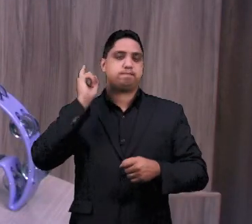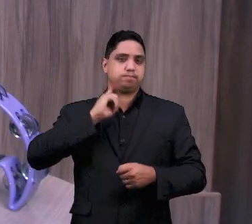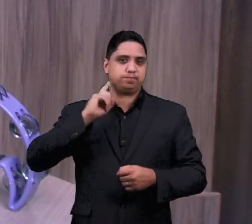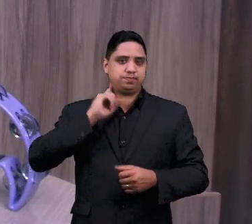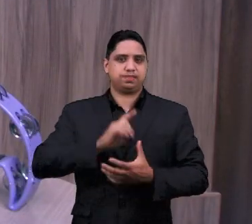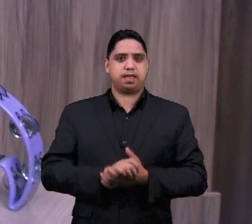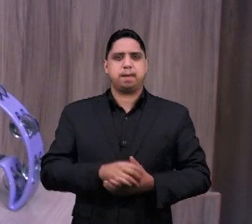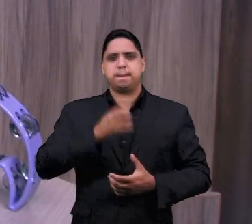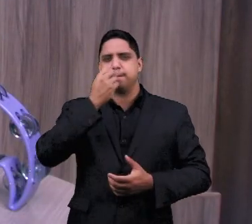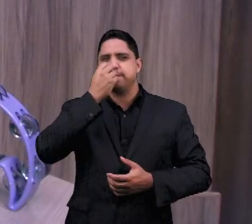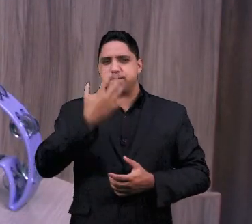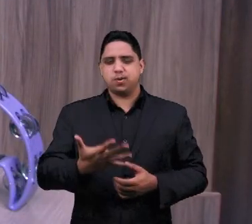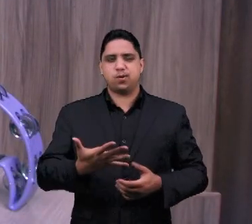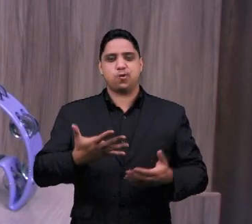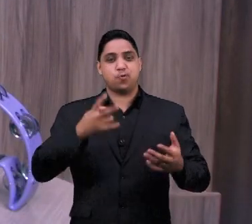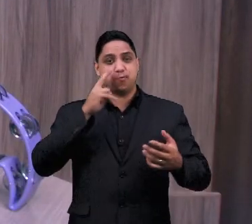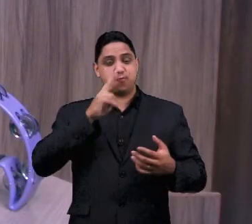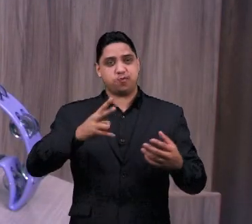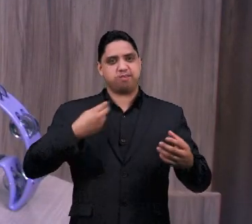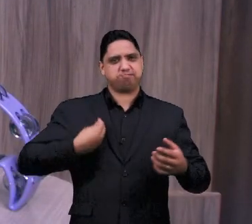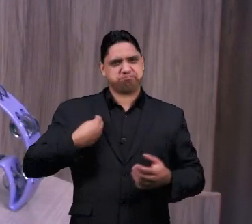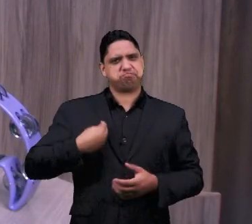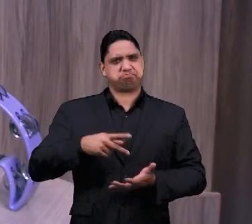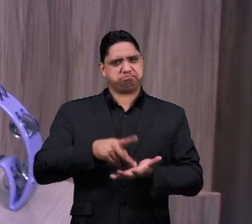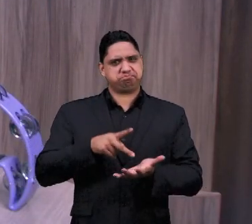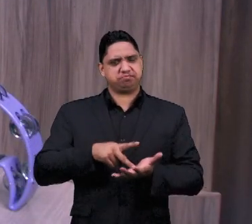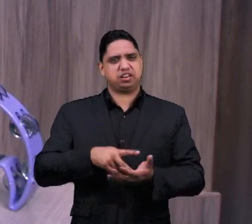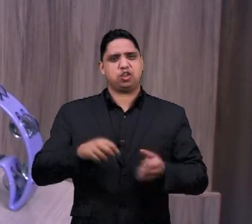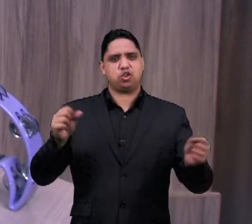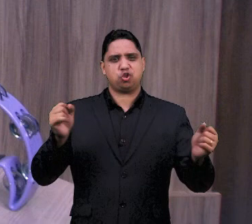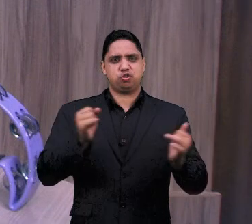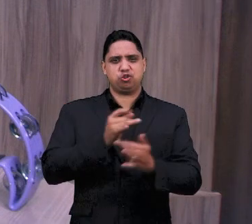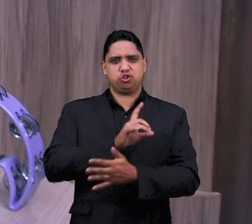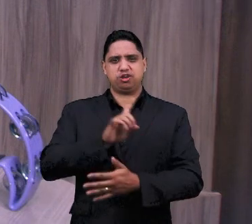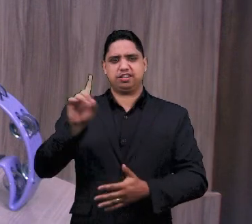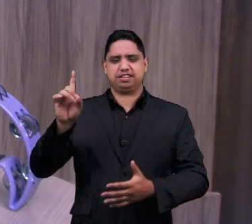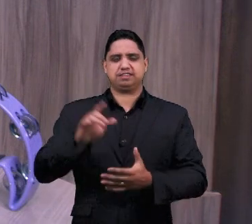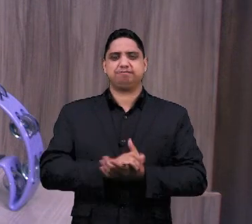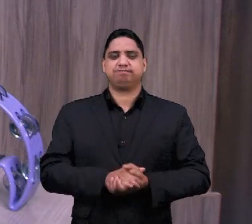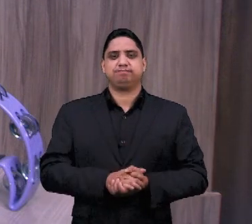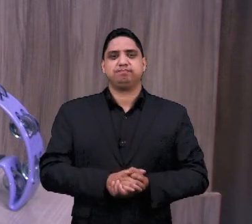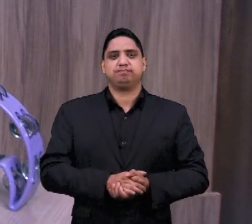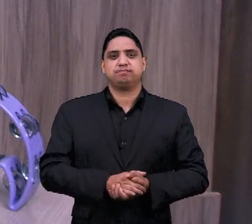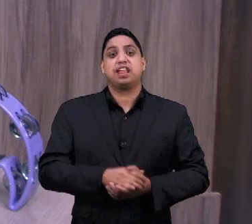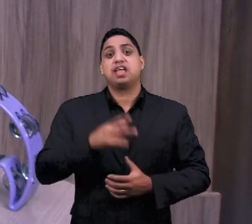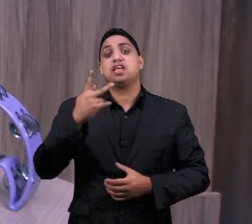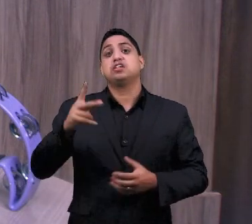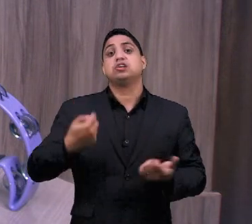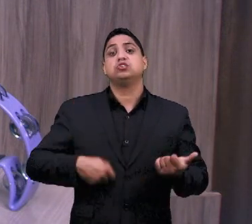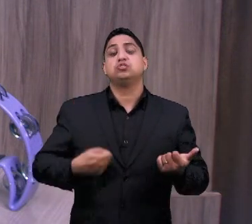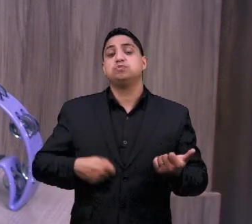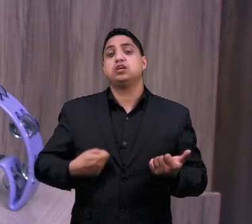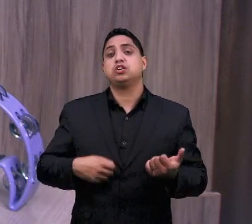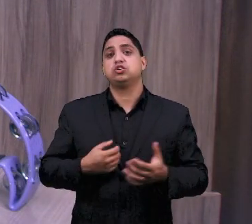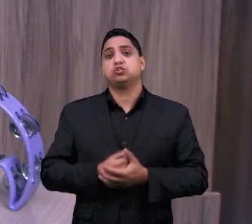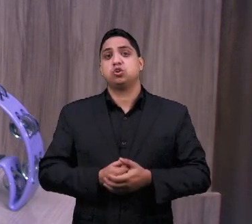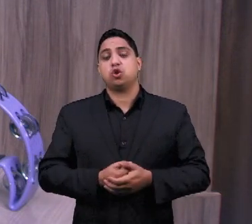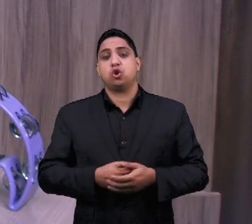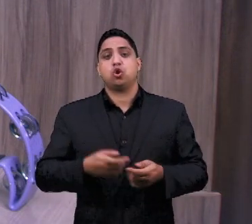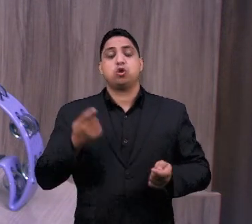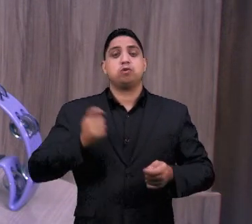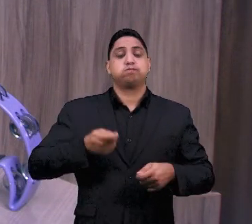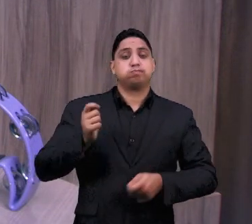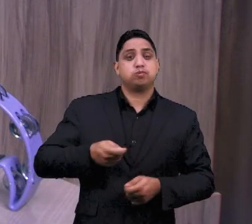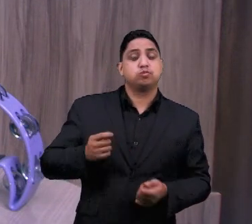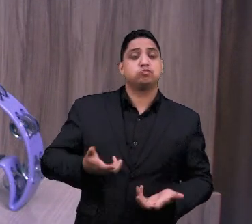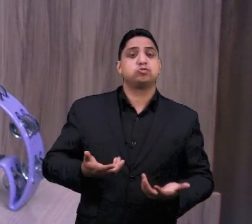Il est très bon d'assister les participations, n'est-ce pas? Gloire à Dieu. Et votre instrument de percussion, le